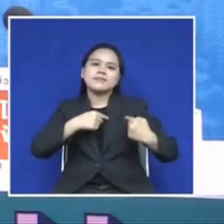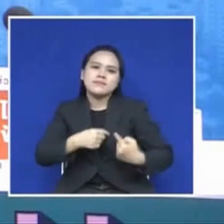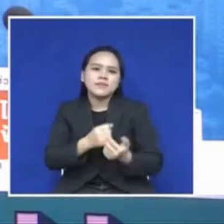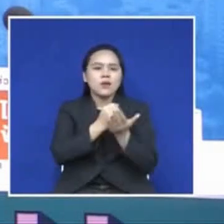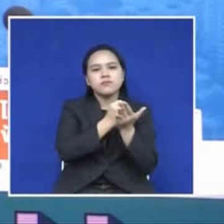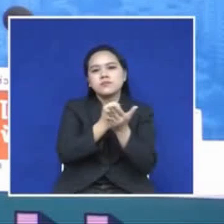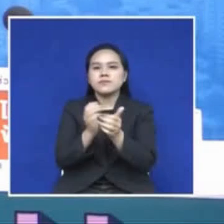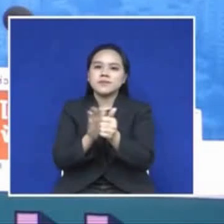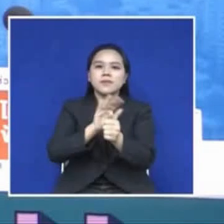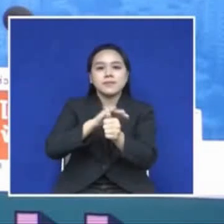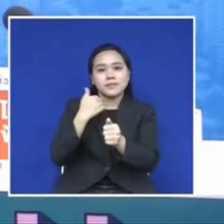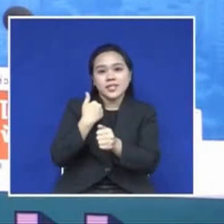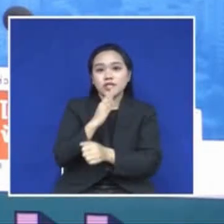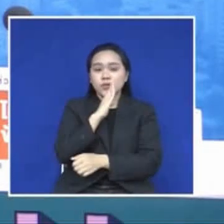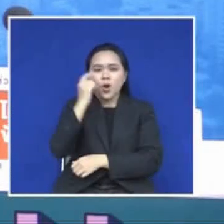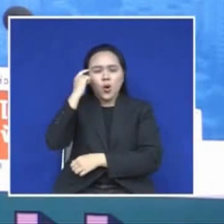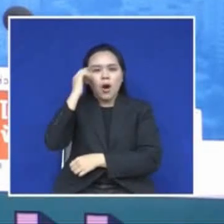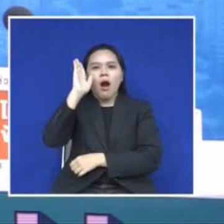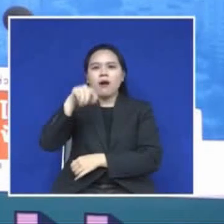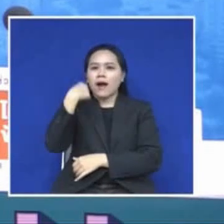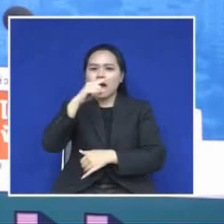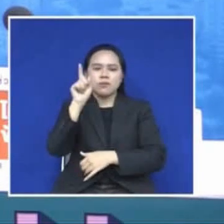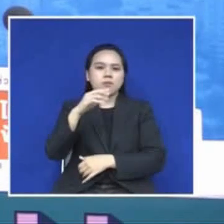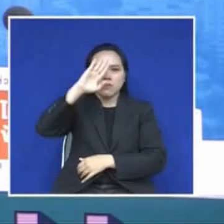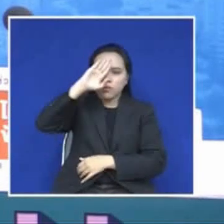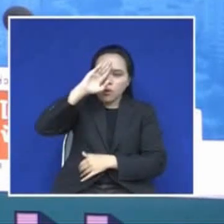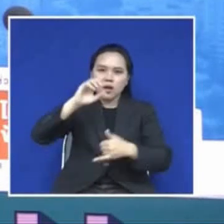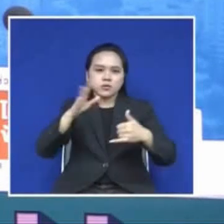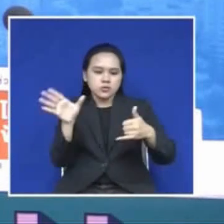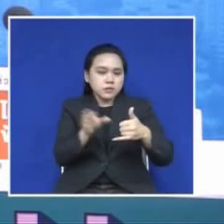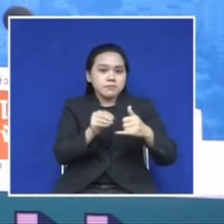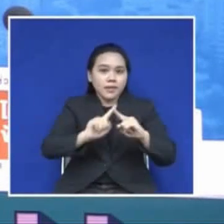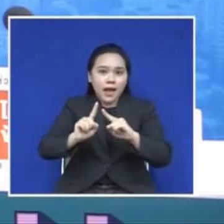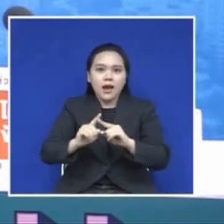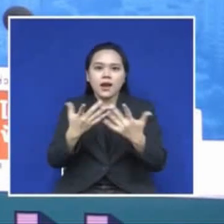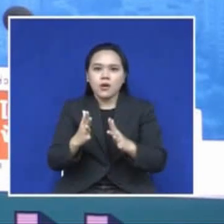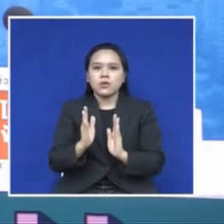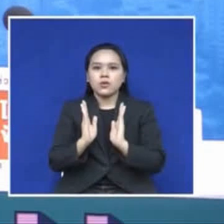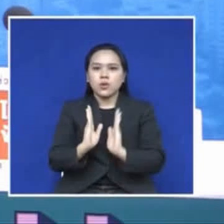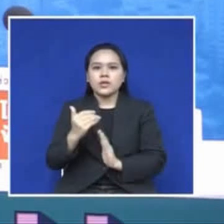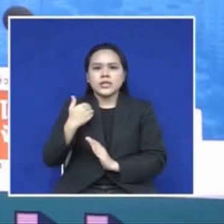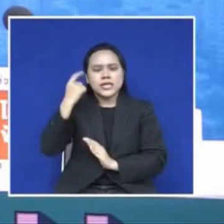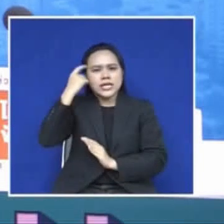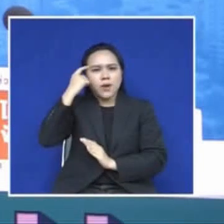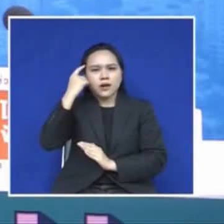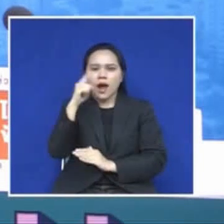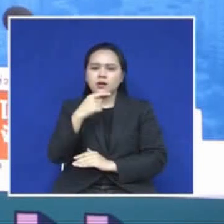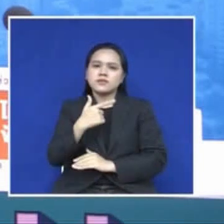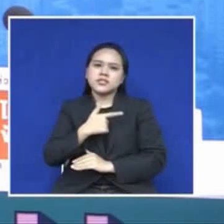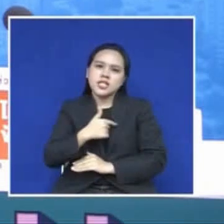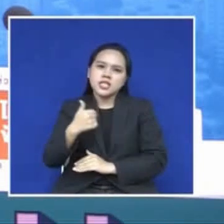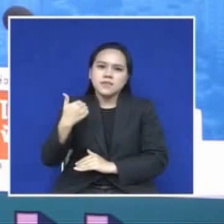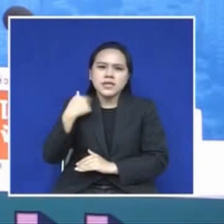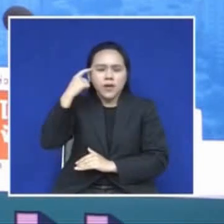อีกรายนึงเนี่ยเป็นหญิงอายุ44ปีค่ะส่วนที่สมุทรสาครการติดเชื้อในรายงาน